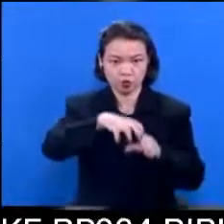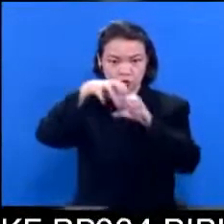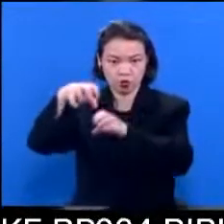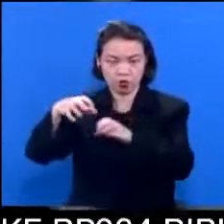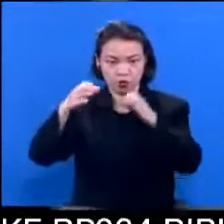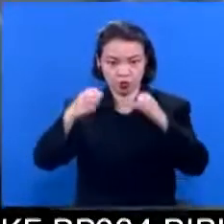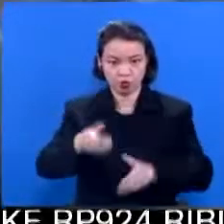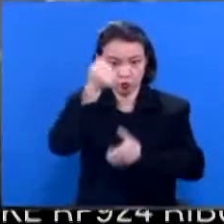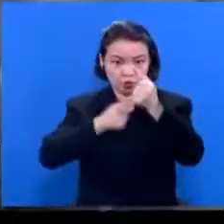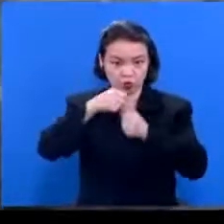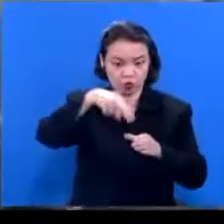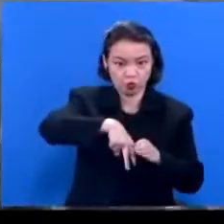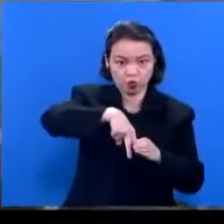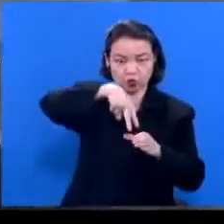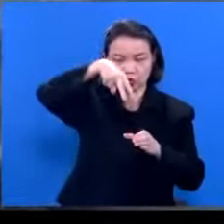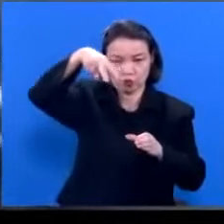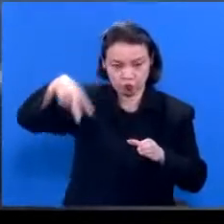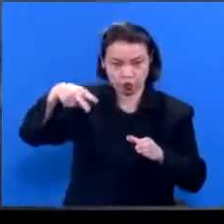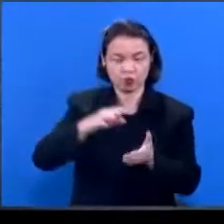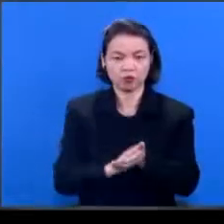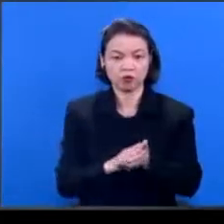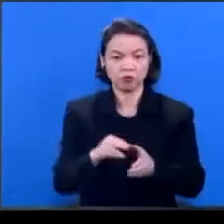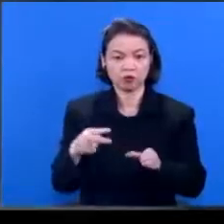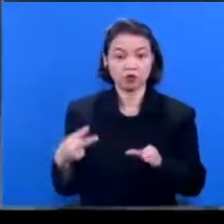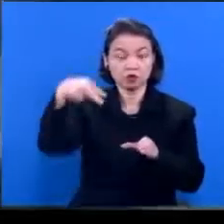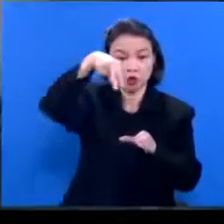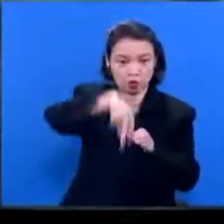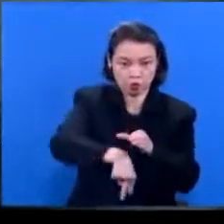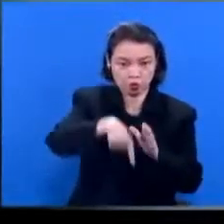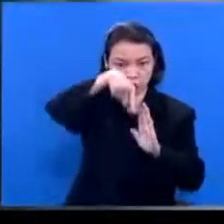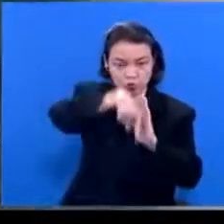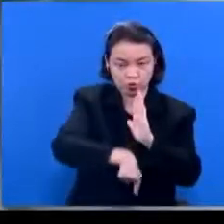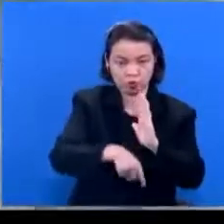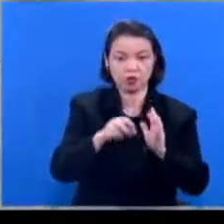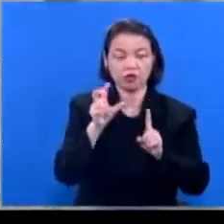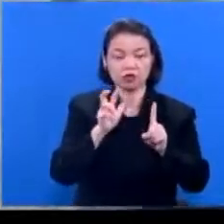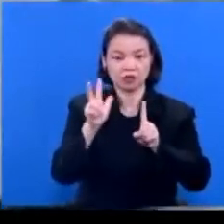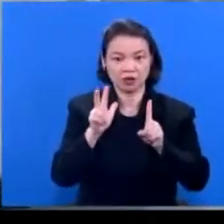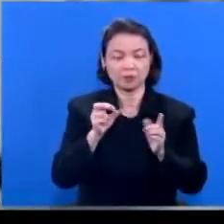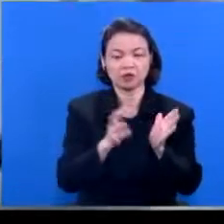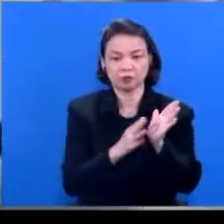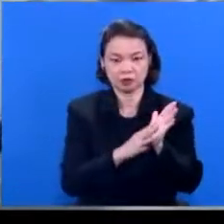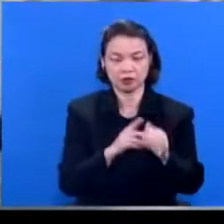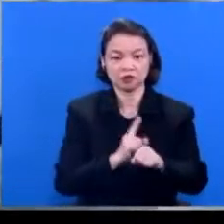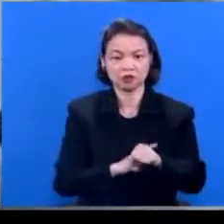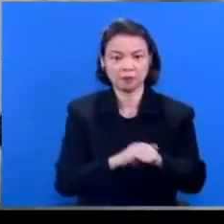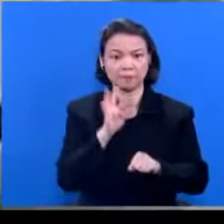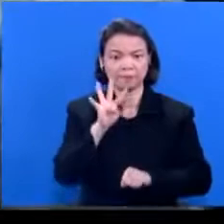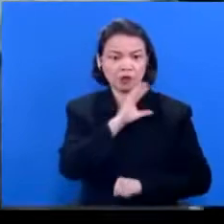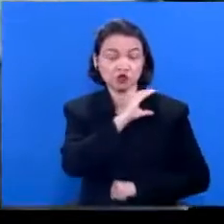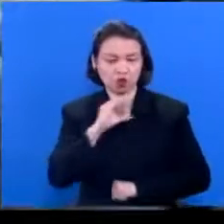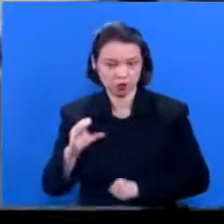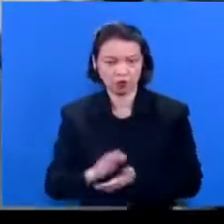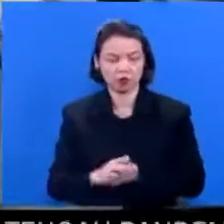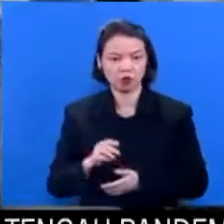dalam sumur. Waltini diperkirakan jatuh ke dalam sumur sedalam 13 meter pada Rabu sekitar jam 4 sore. Sang